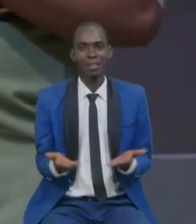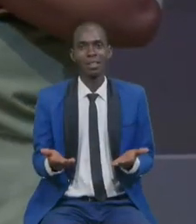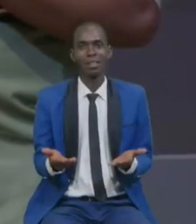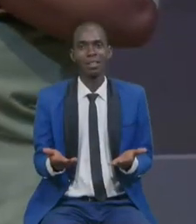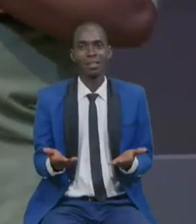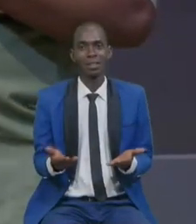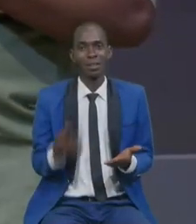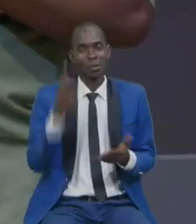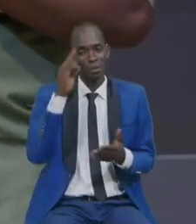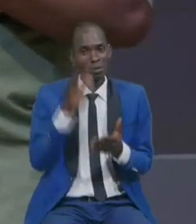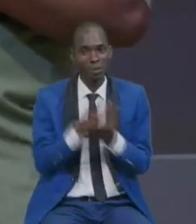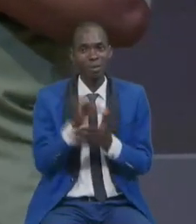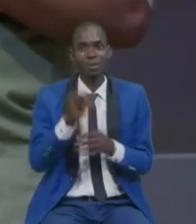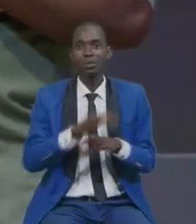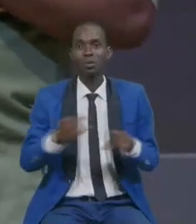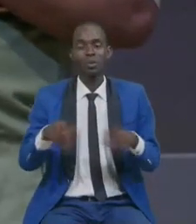crois, ne va nulle part,